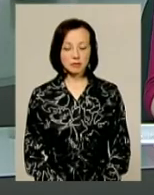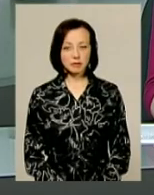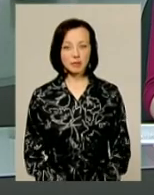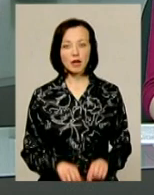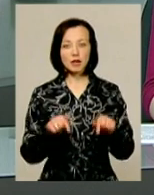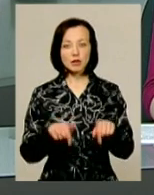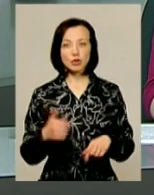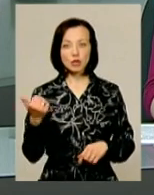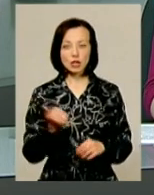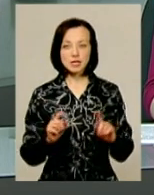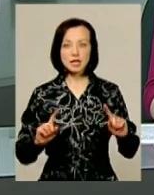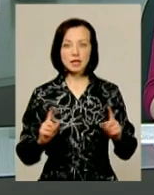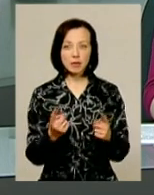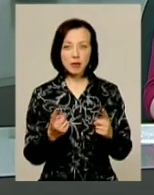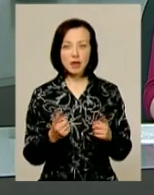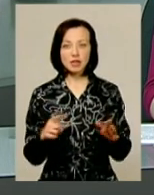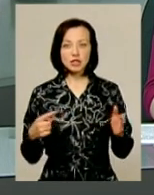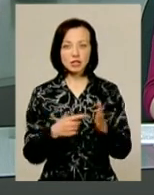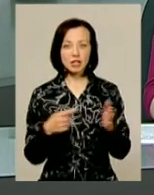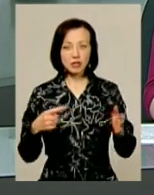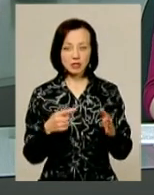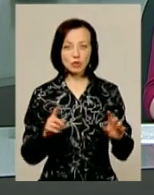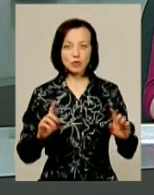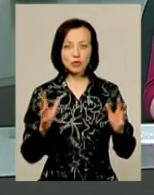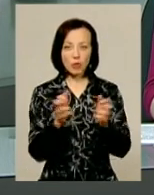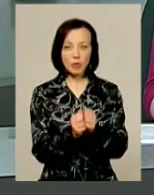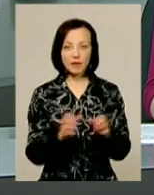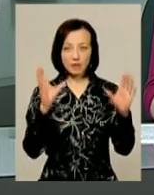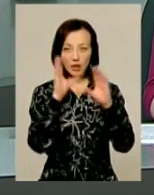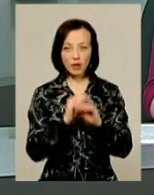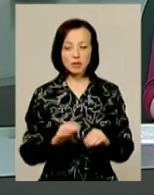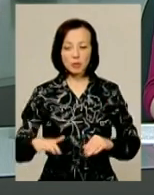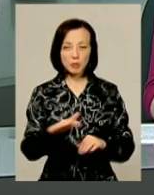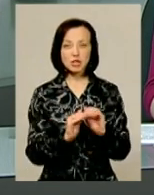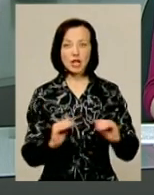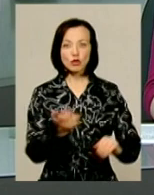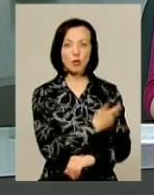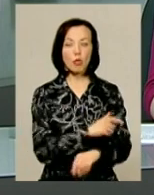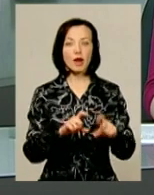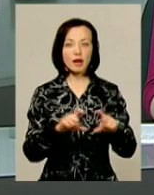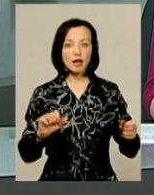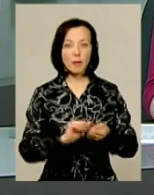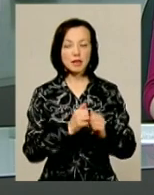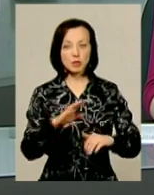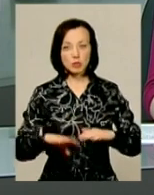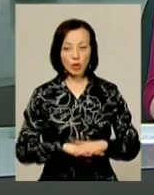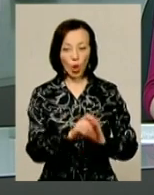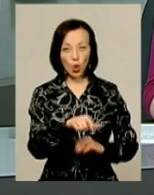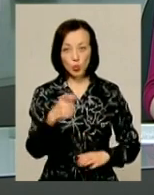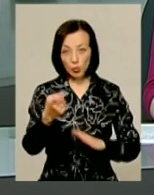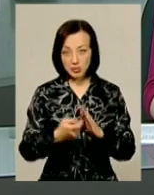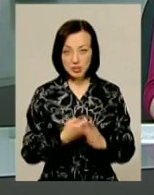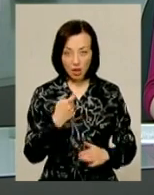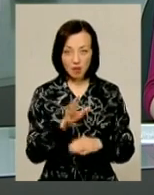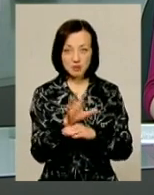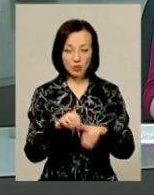Цього тижня затримали серійного штрикача. Схопити його вдалося у приміщенні дитячої поліклініки Кам'янця-Подільського. Городяни впізнали штрикача